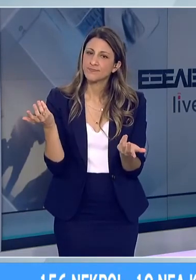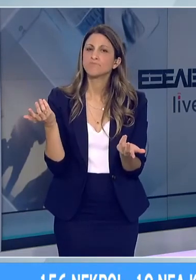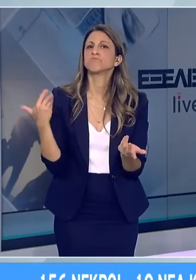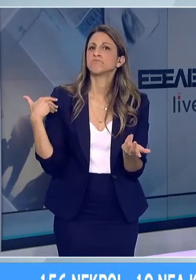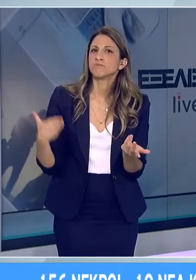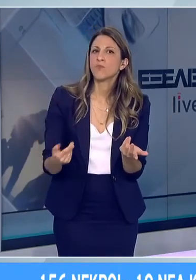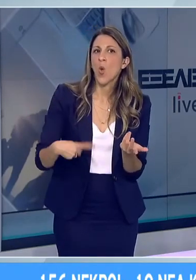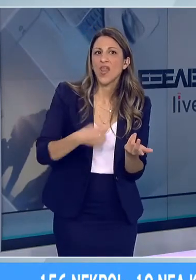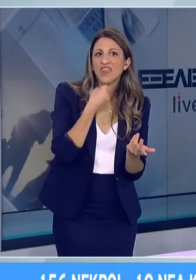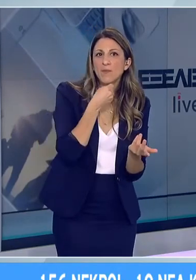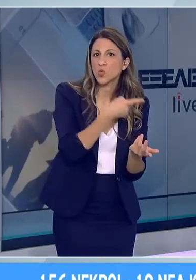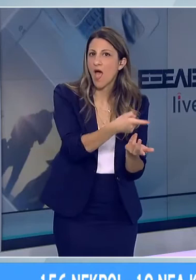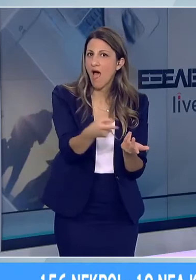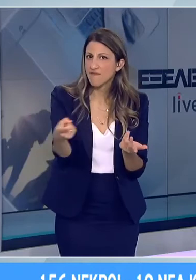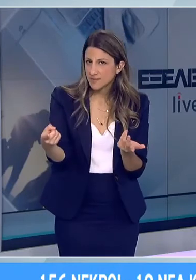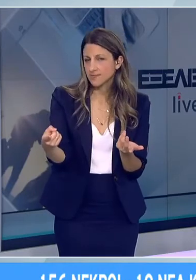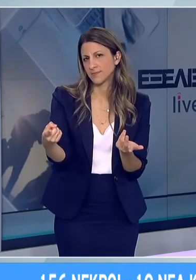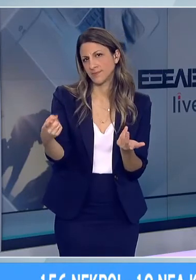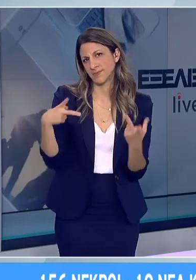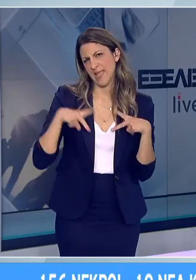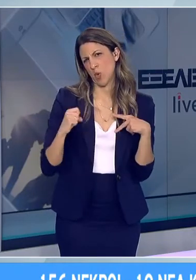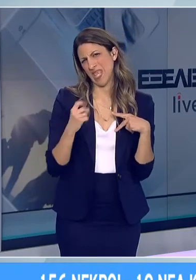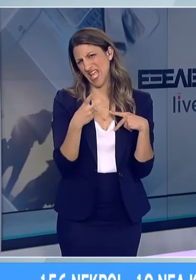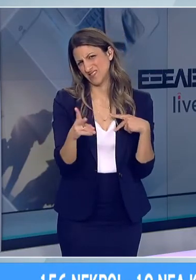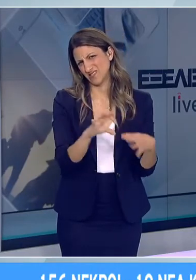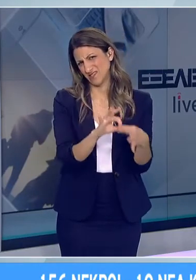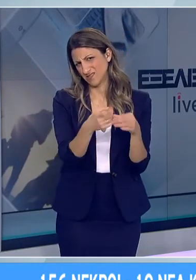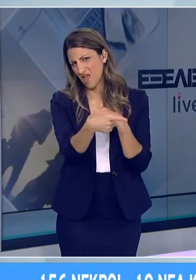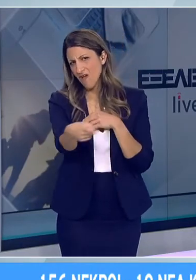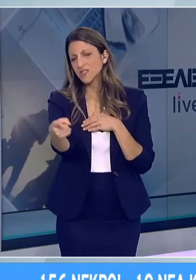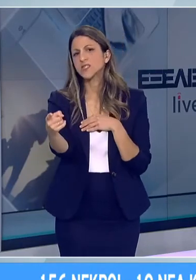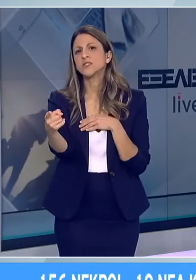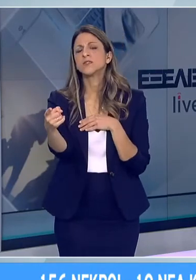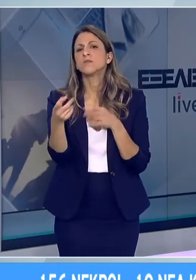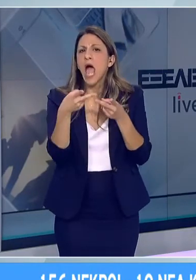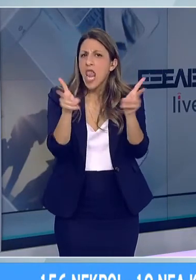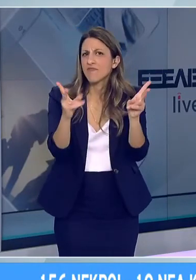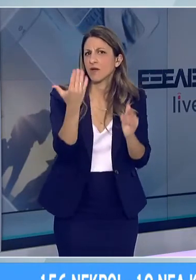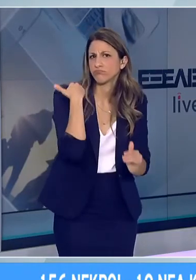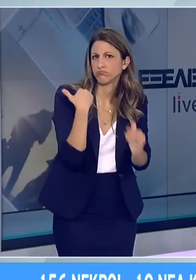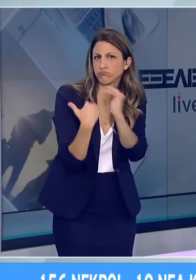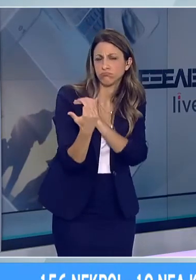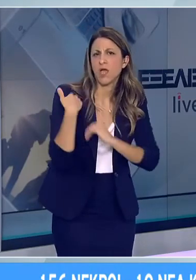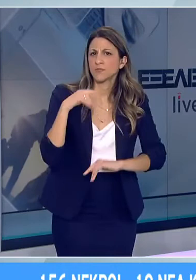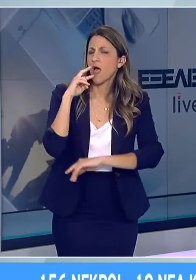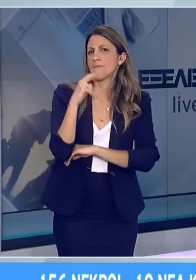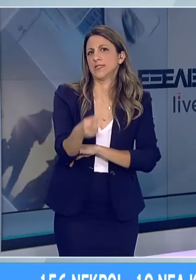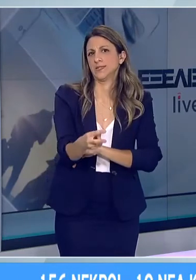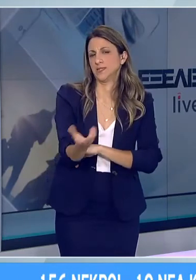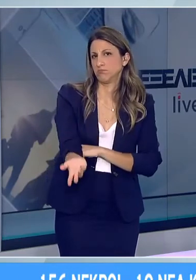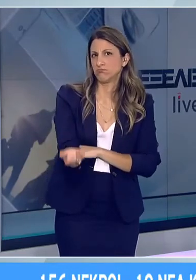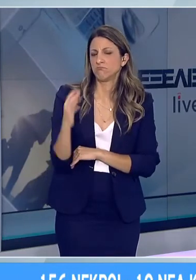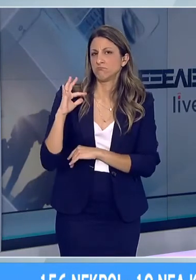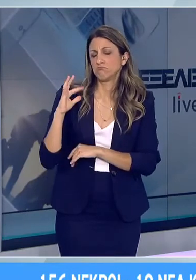περιοδικά από όλους τους διαπιστευμένους συντάκτες υγείας και χωρίς κανέναν περιορισμό και απαντώνται στην ενημέρωση την